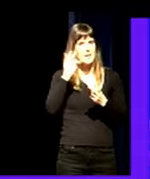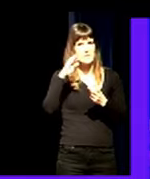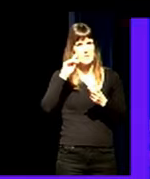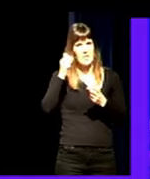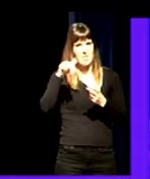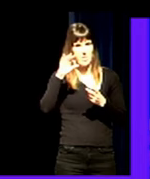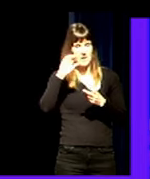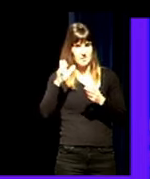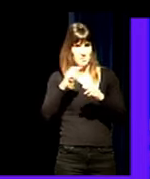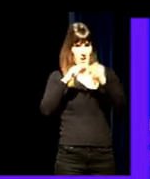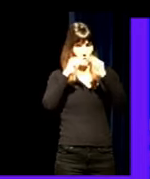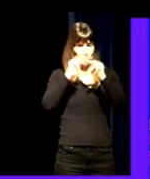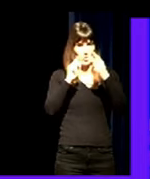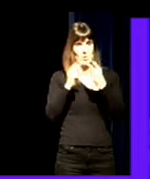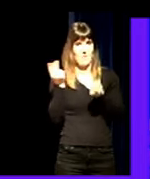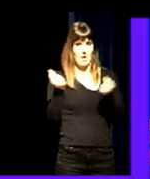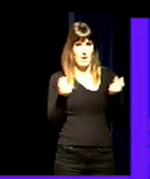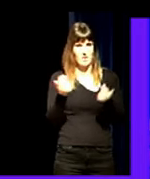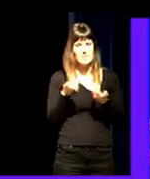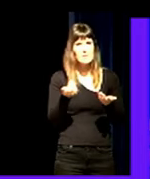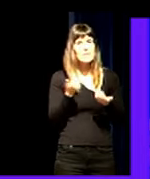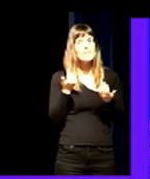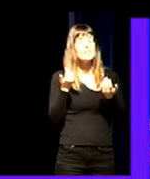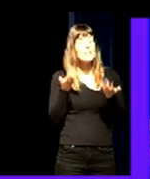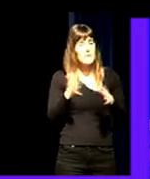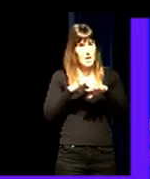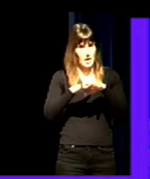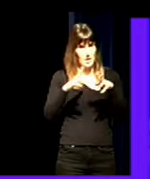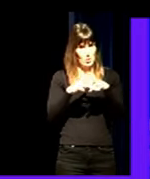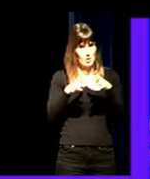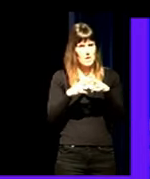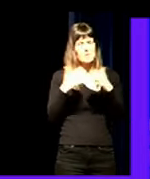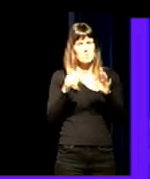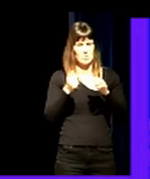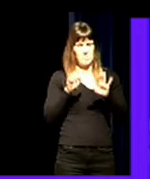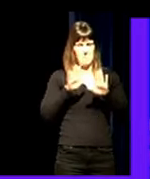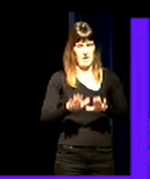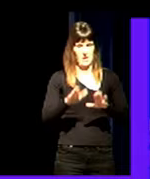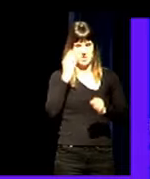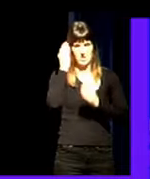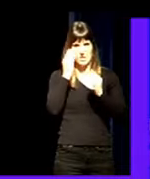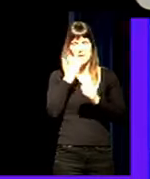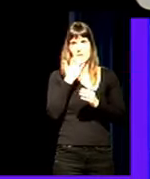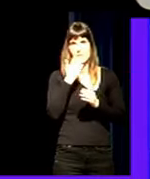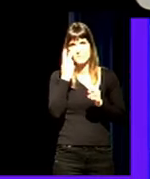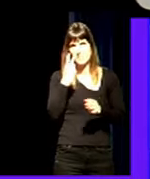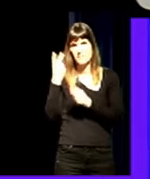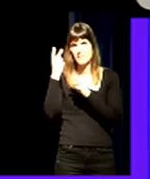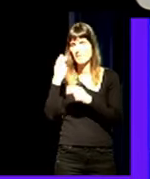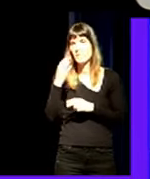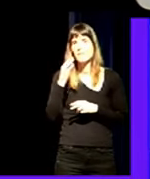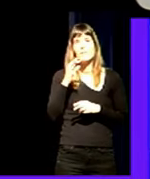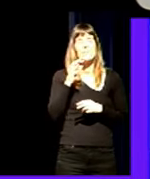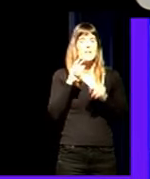sare sozialenak, ez da? Sare sozialenak batez ere paratza hor, bai bine da, Tinder eta Twitter batez ere ikustera azteko, ez da?